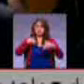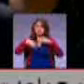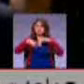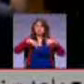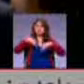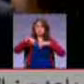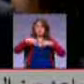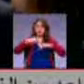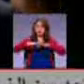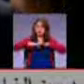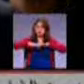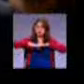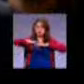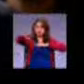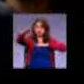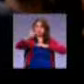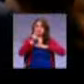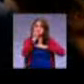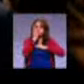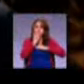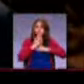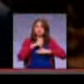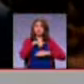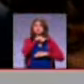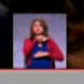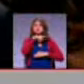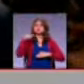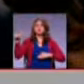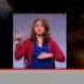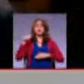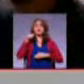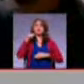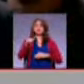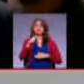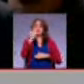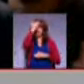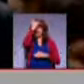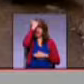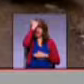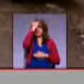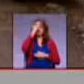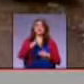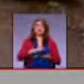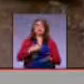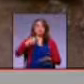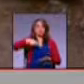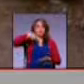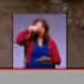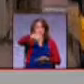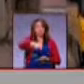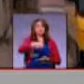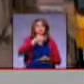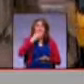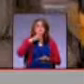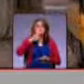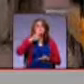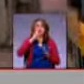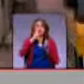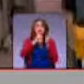كيلو 200 بتكلفه ما يعادل 660 الف جنيه الحمد لله رب العالمين. وبالنسبه للصرف الصحي، المحطه